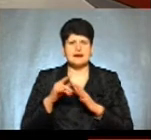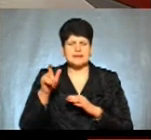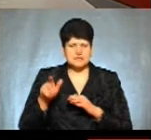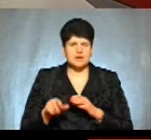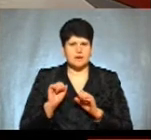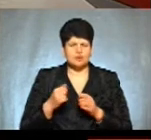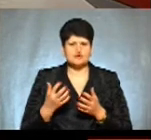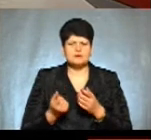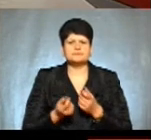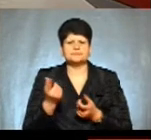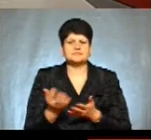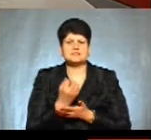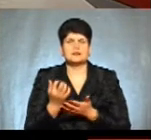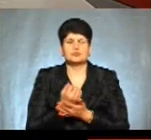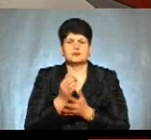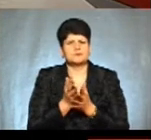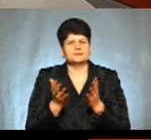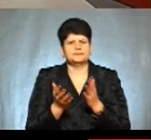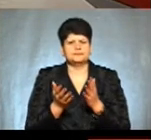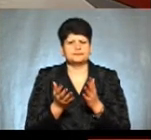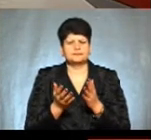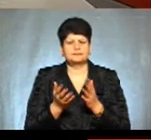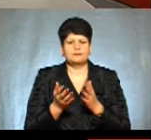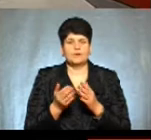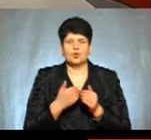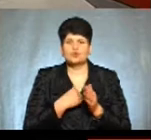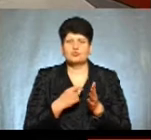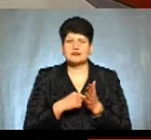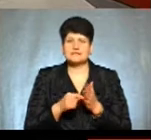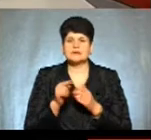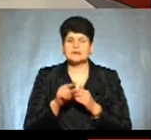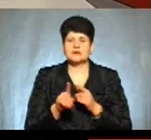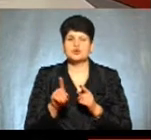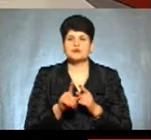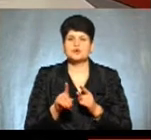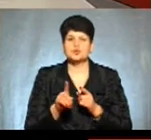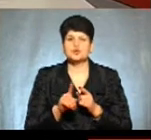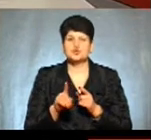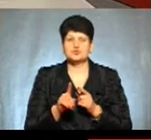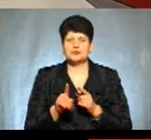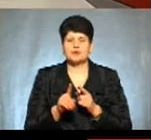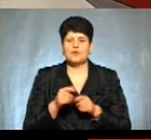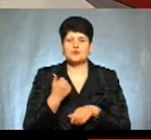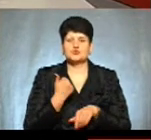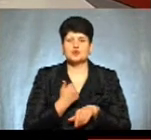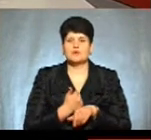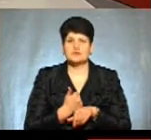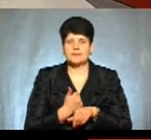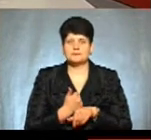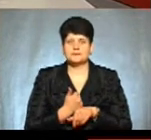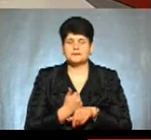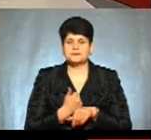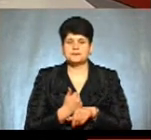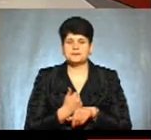таких незаконних рубок, чи так воно десь і відбувається? Я хочу підкреслити те, що все-таки основним